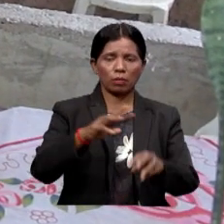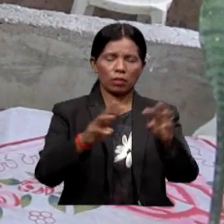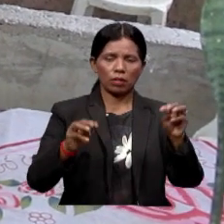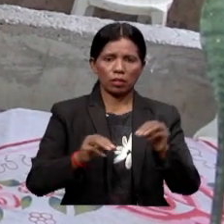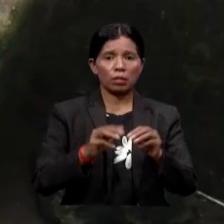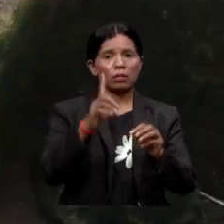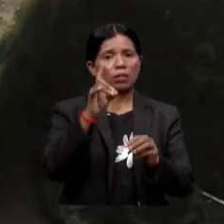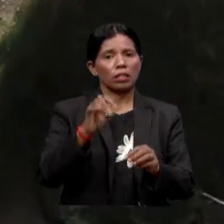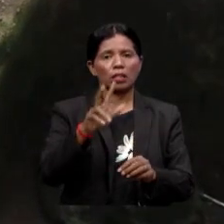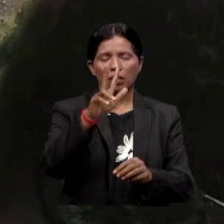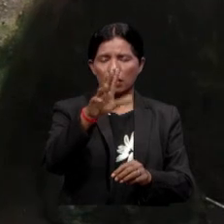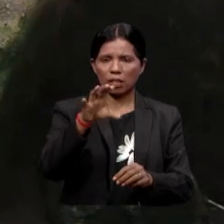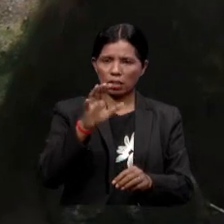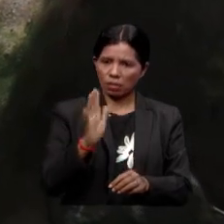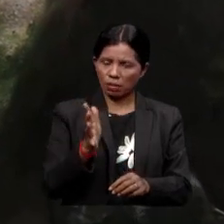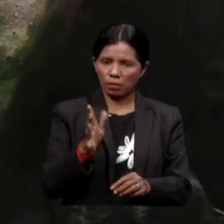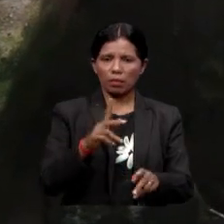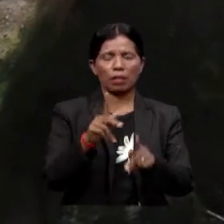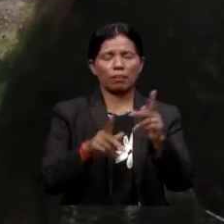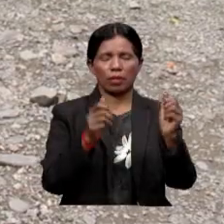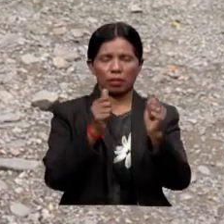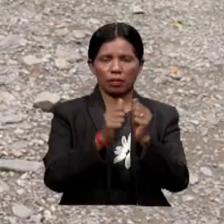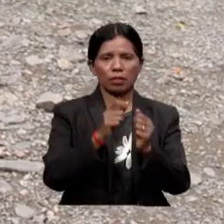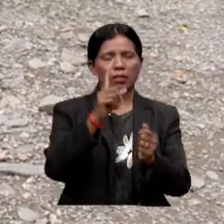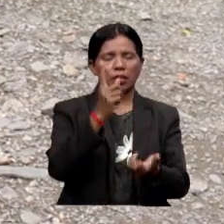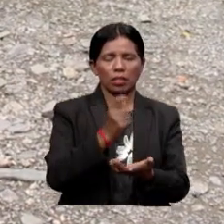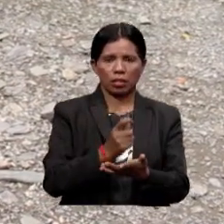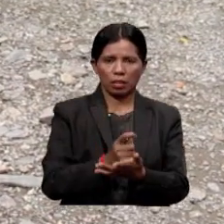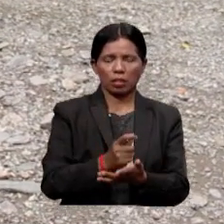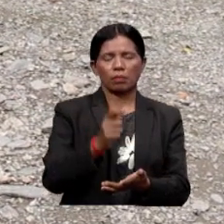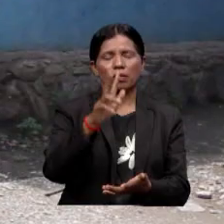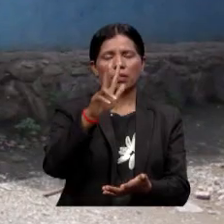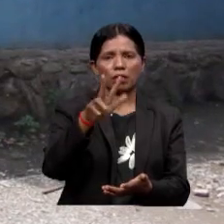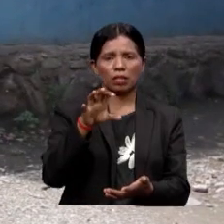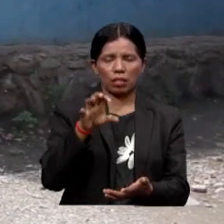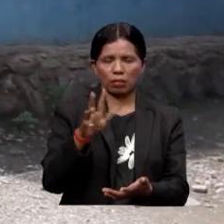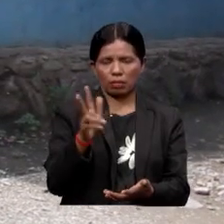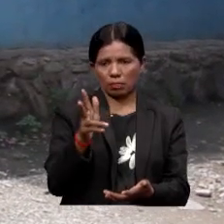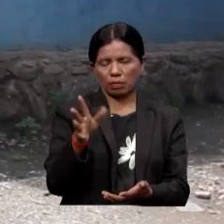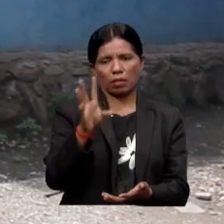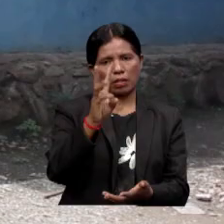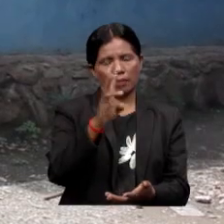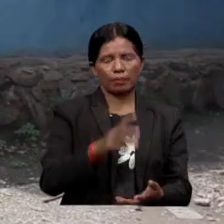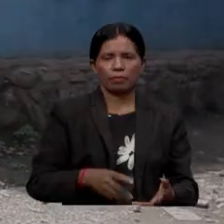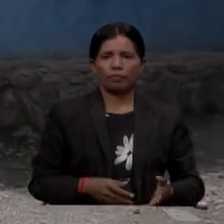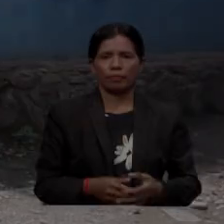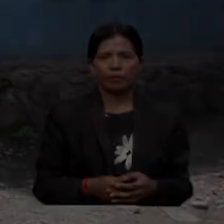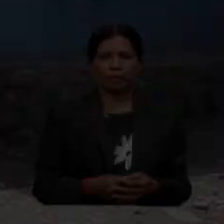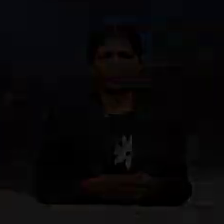tolu lima nulu no populasaun hamutu kriung ida atusia tolu nulu resinen Tomás Suárez, GMN.